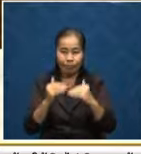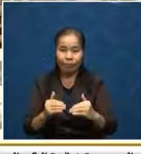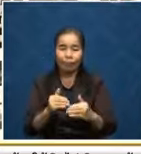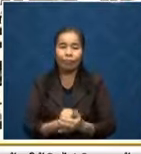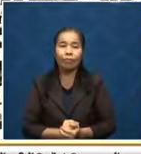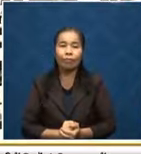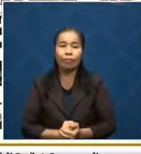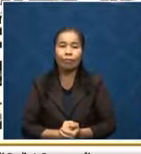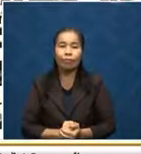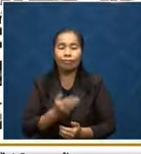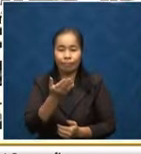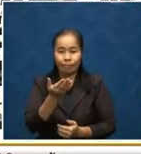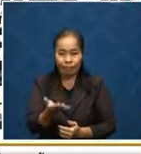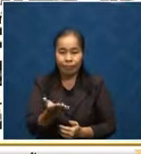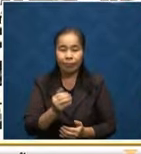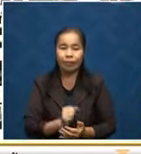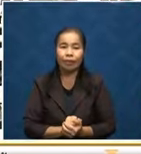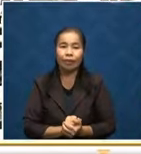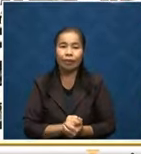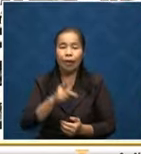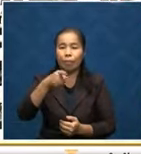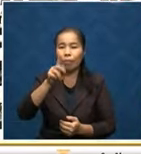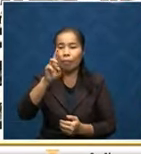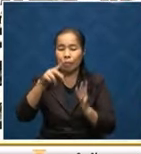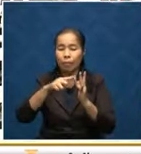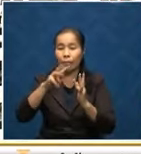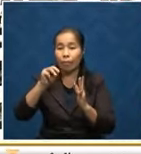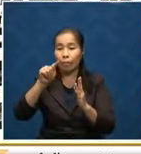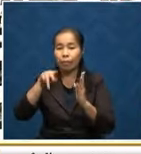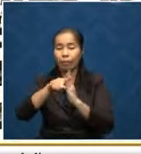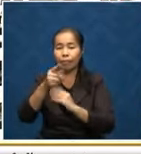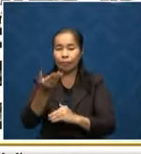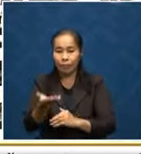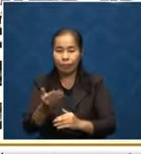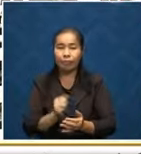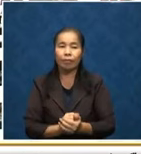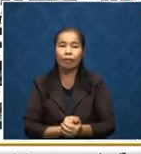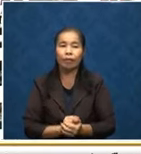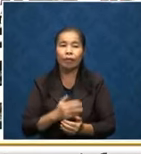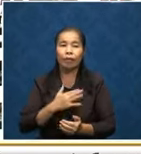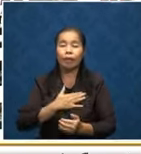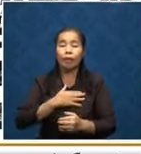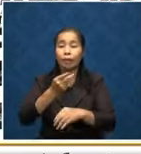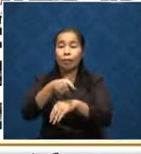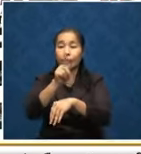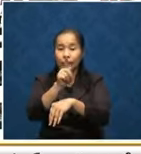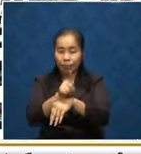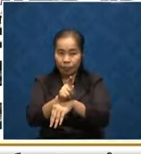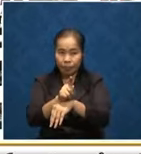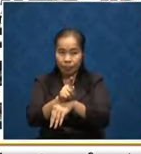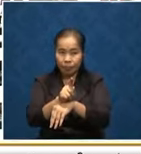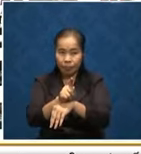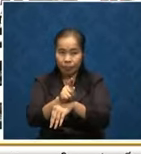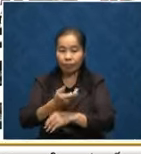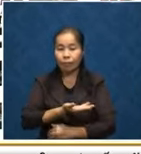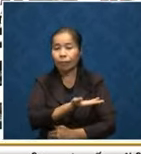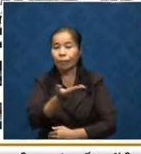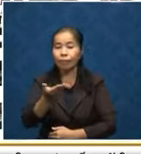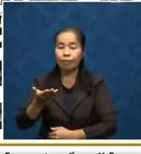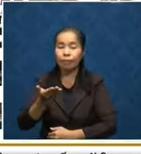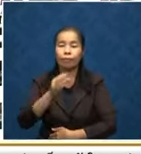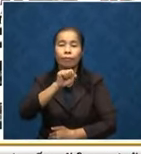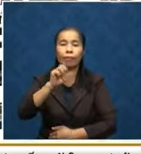ครับเชิญครับท่านปรเมศจีนาครับ ครับกราบเรียนท่านประธานสภาและก็ผู้ทร